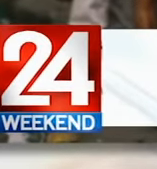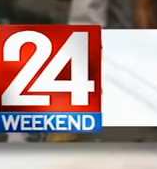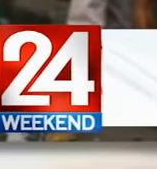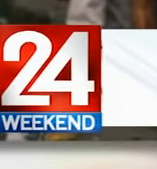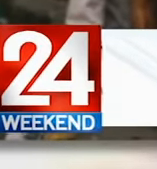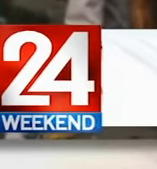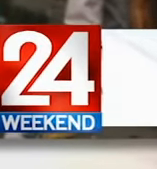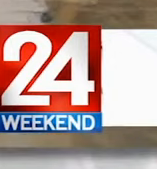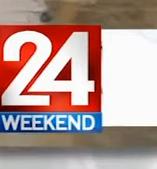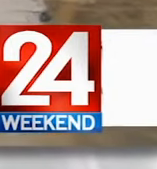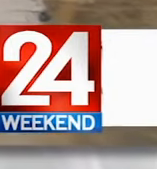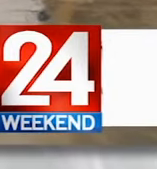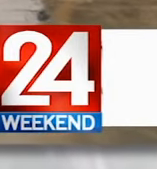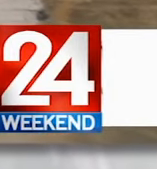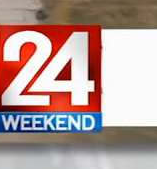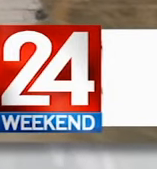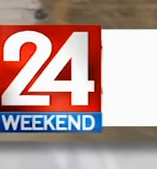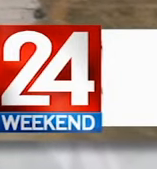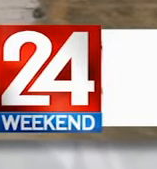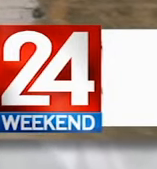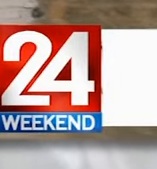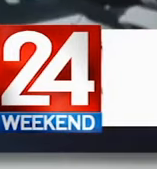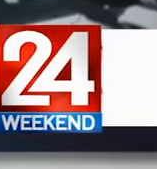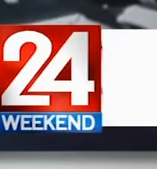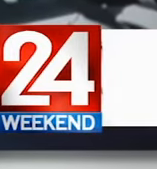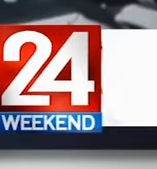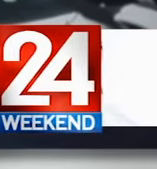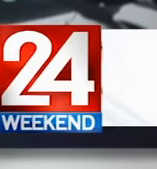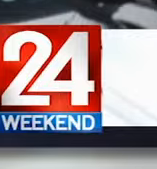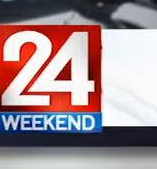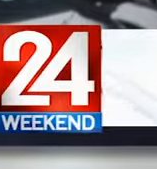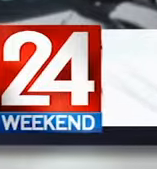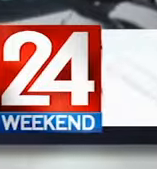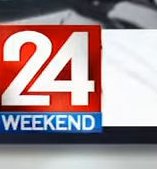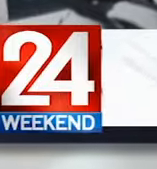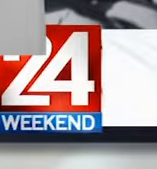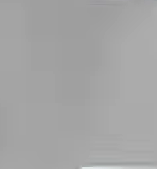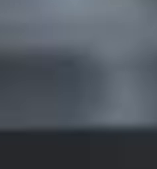At Julian San Jose, mas mature na raw ang role sa panibagong project?